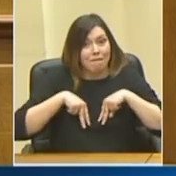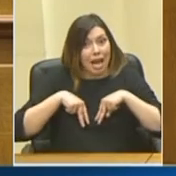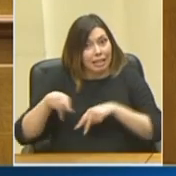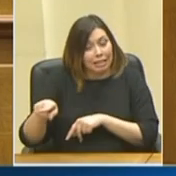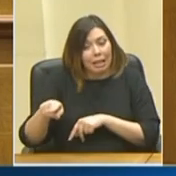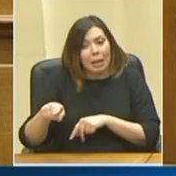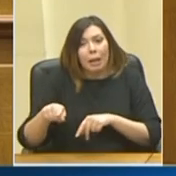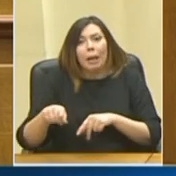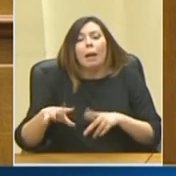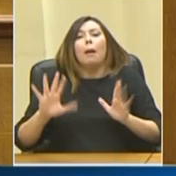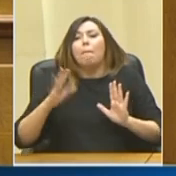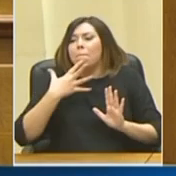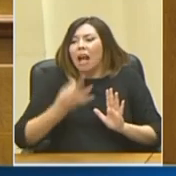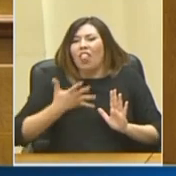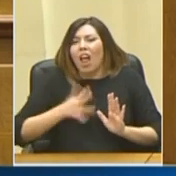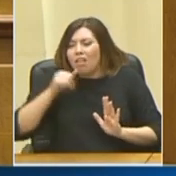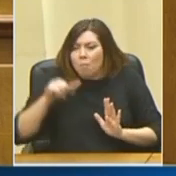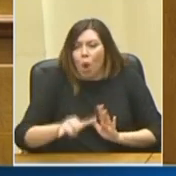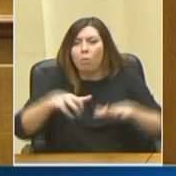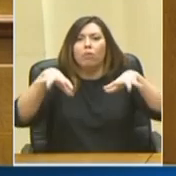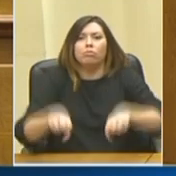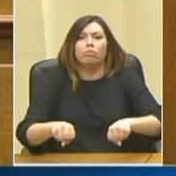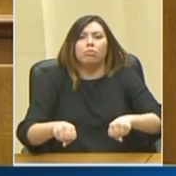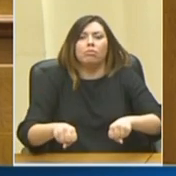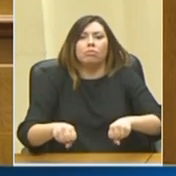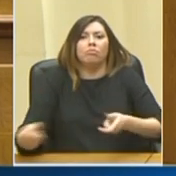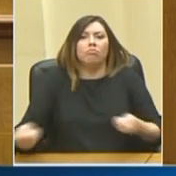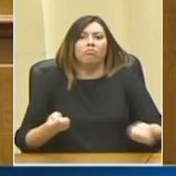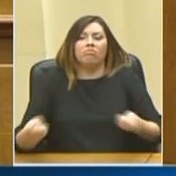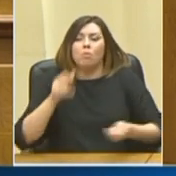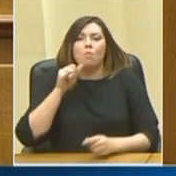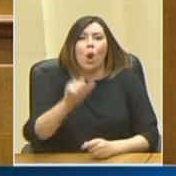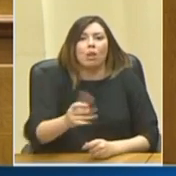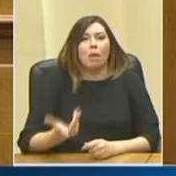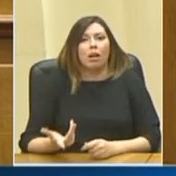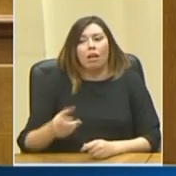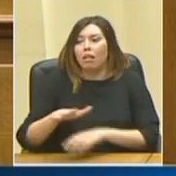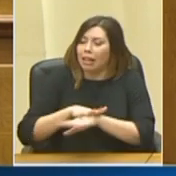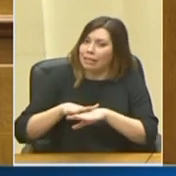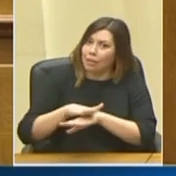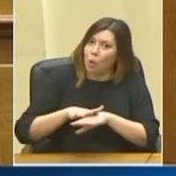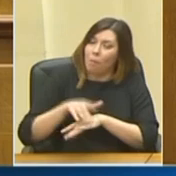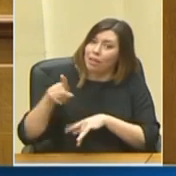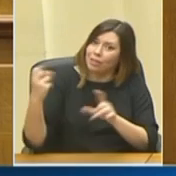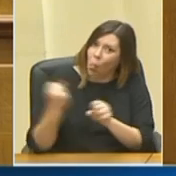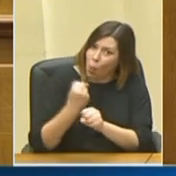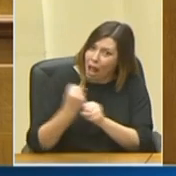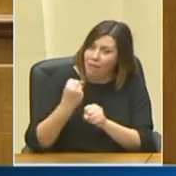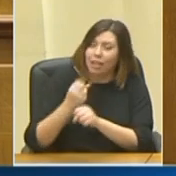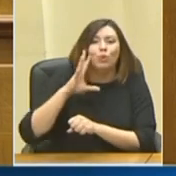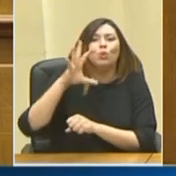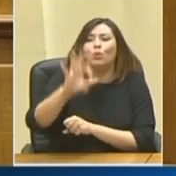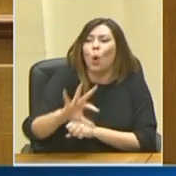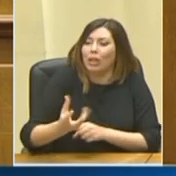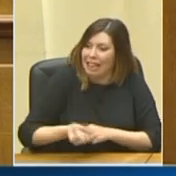δεν είναι να φύγει από την εξουσία. Δηλαδή, δουλεύετε για τον κύριο Μητσοτάκη, τον βοηθάτε να